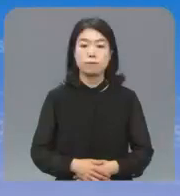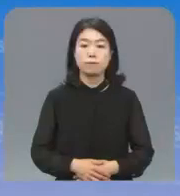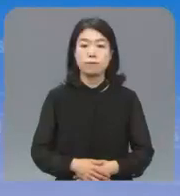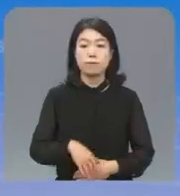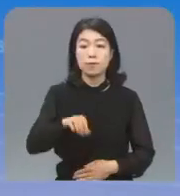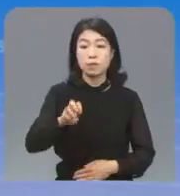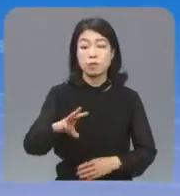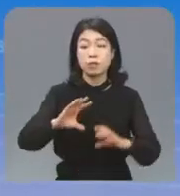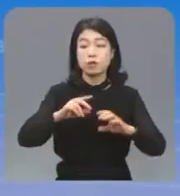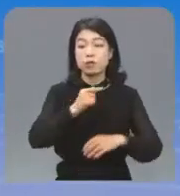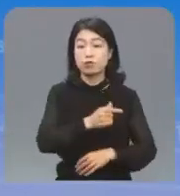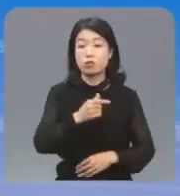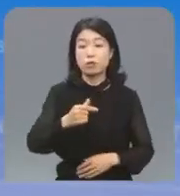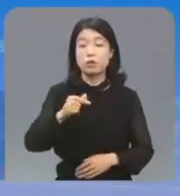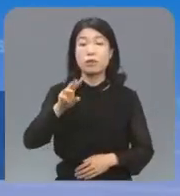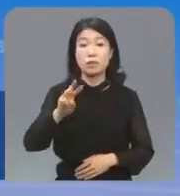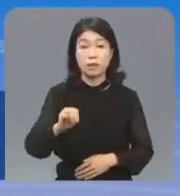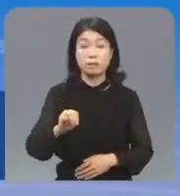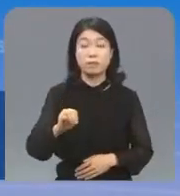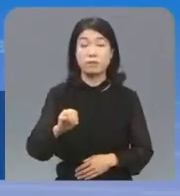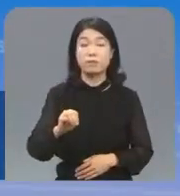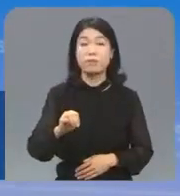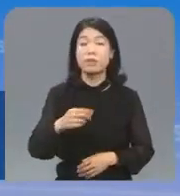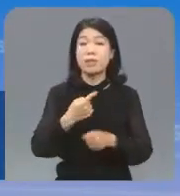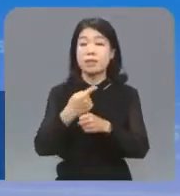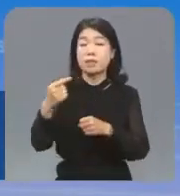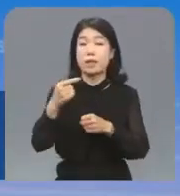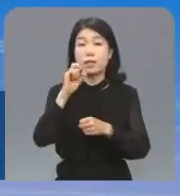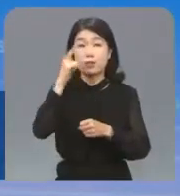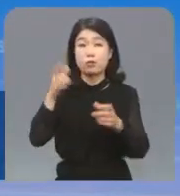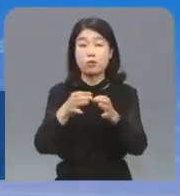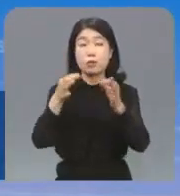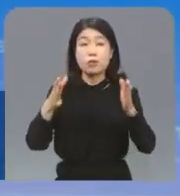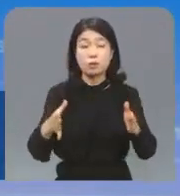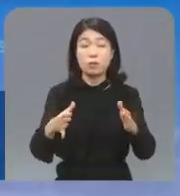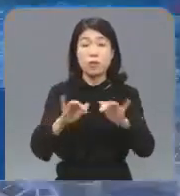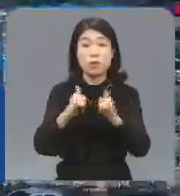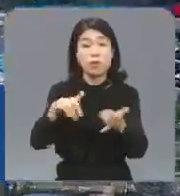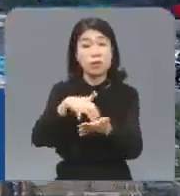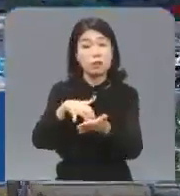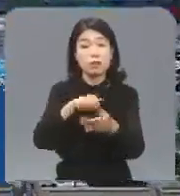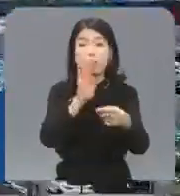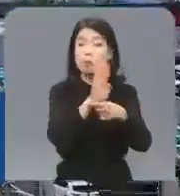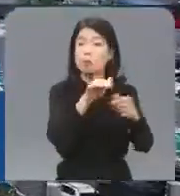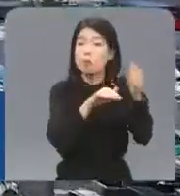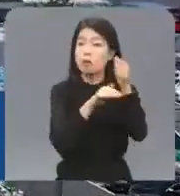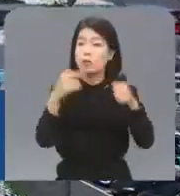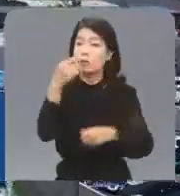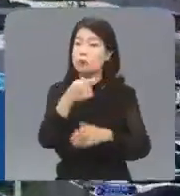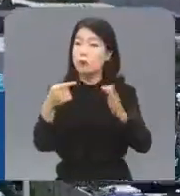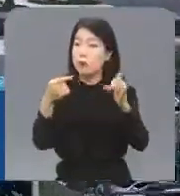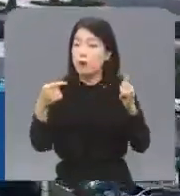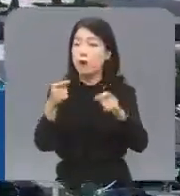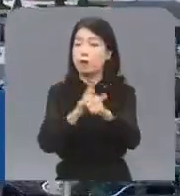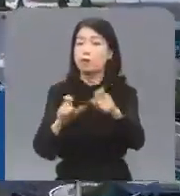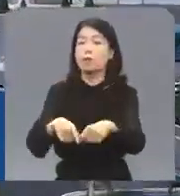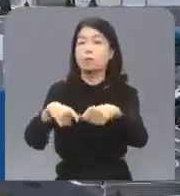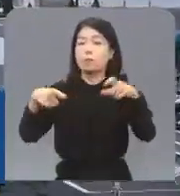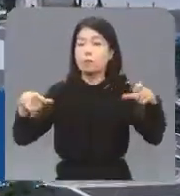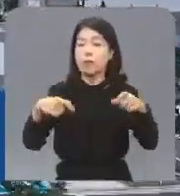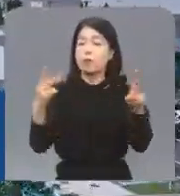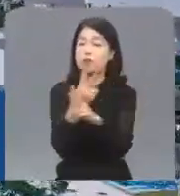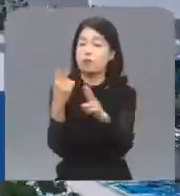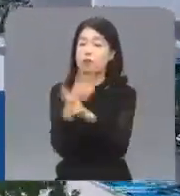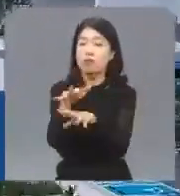방조 글로벌 모터스 지 재미 내년 상반기까지 인력 규모를 본사 기준 천 방수 전까지 확보에 2교대